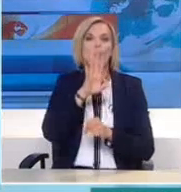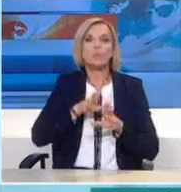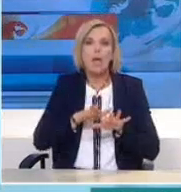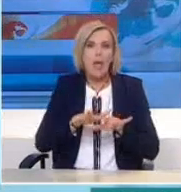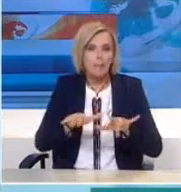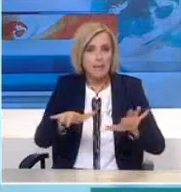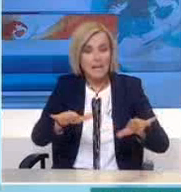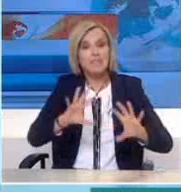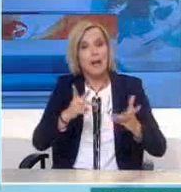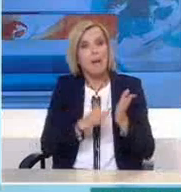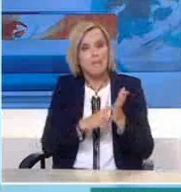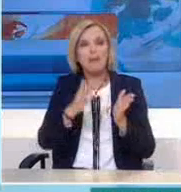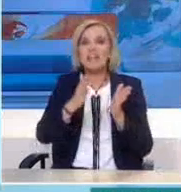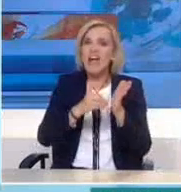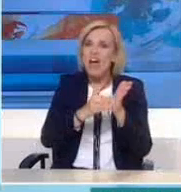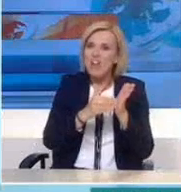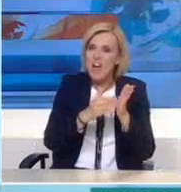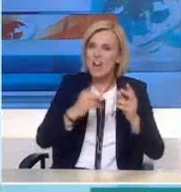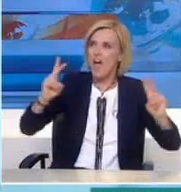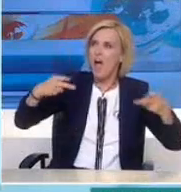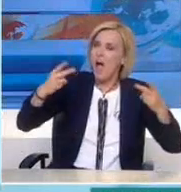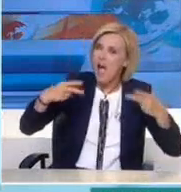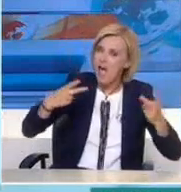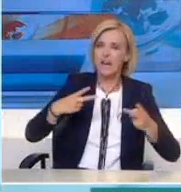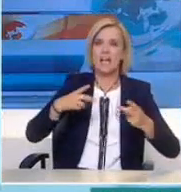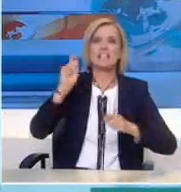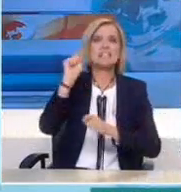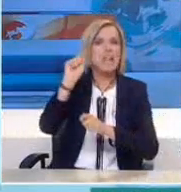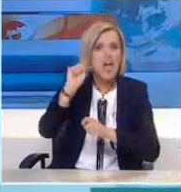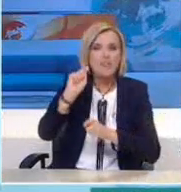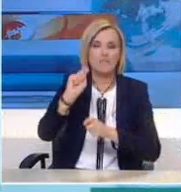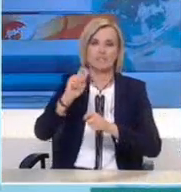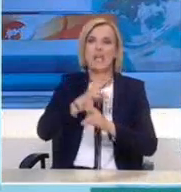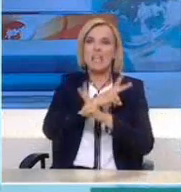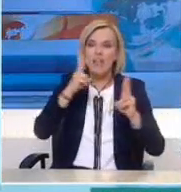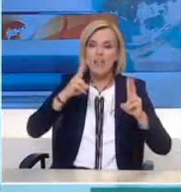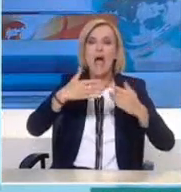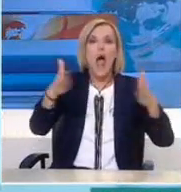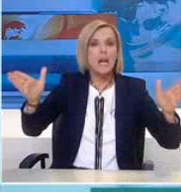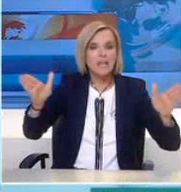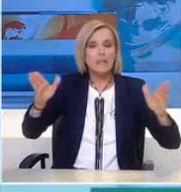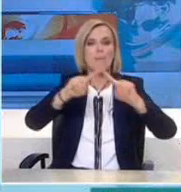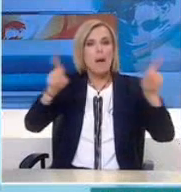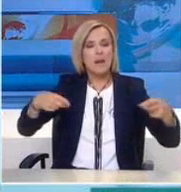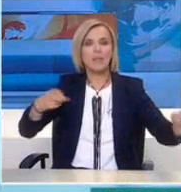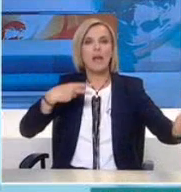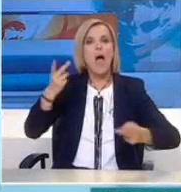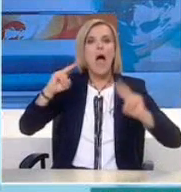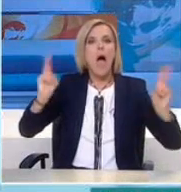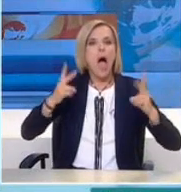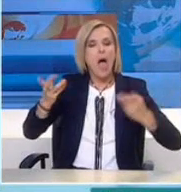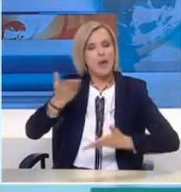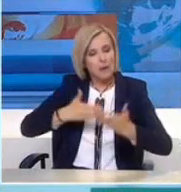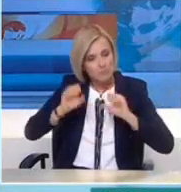υπό προϋποθέσεις μπορεί να διευκολύνουν την αερογενή μετάδοση με μηχανικό τρόπο από άτομα που είναι ήδη φορείς. Κάποια χαρακτηριστικά